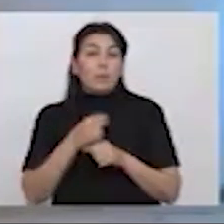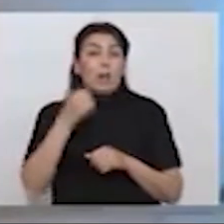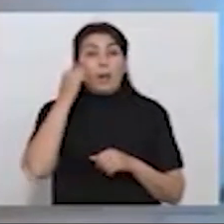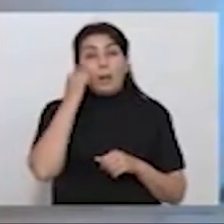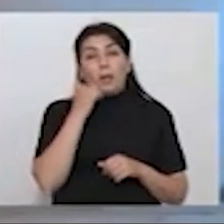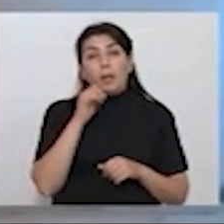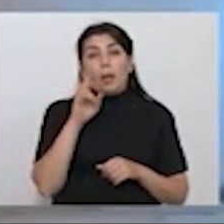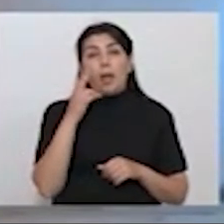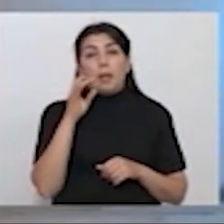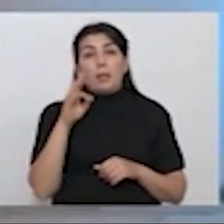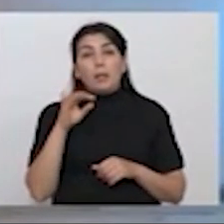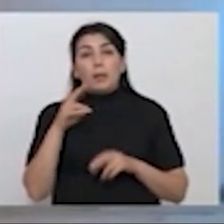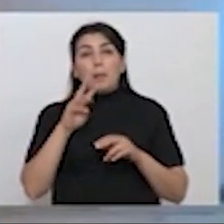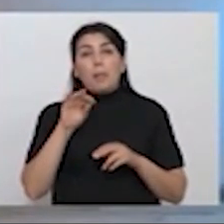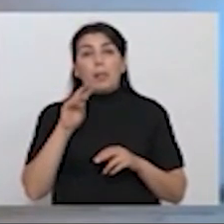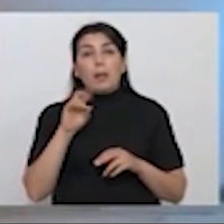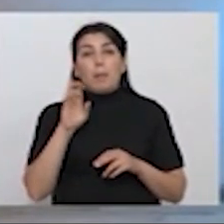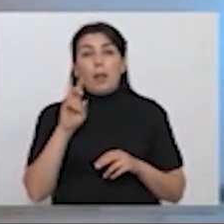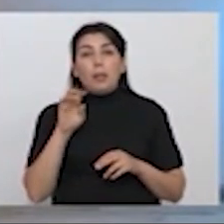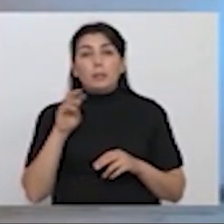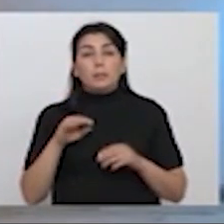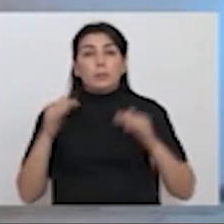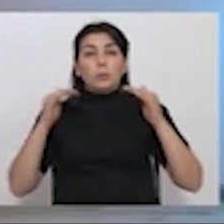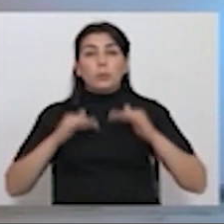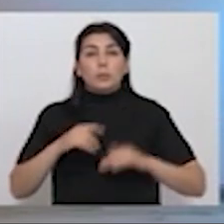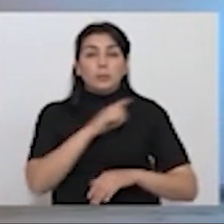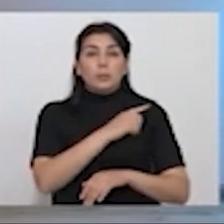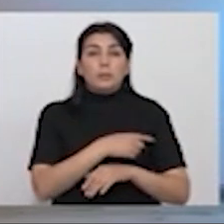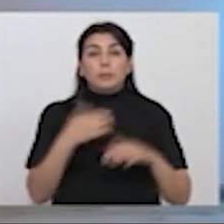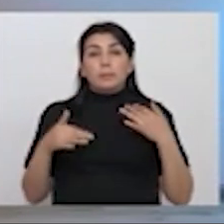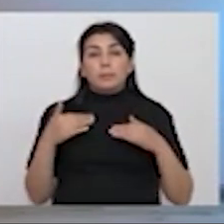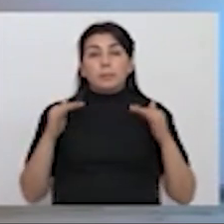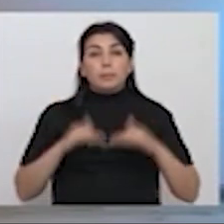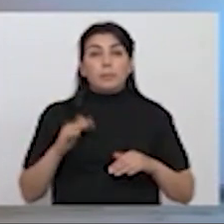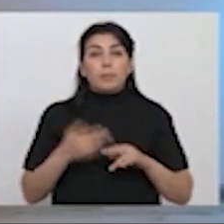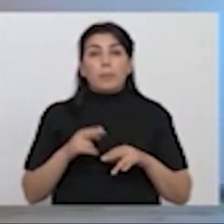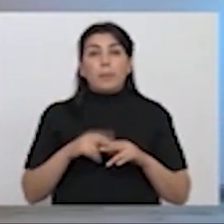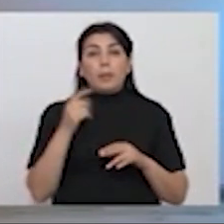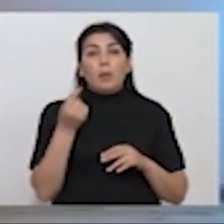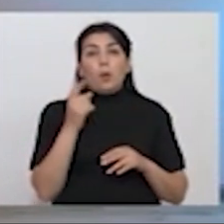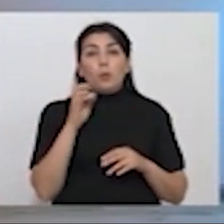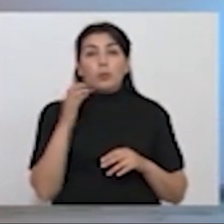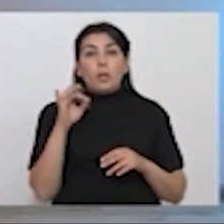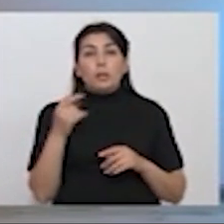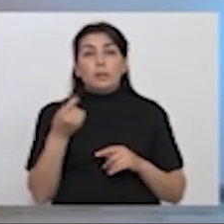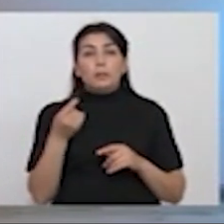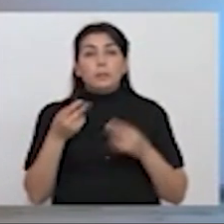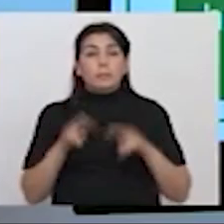Qarilikda esa undagi metabolizm o'zgarib, susayib boradi va hujayrani halokatiga olib keladi.